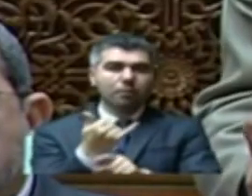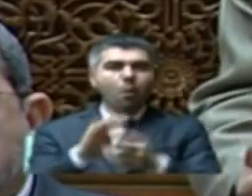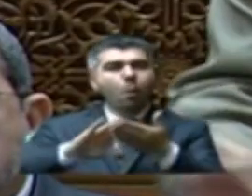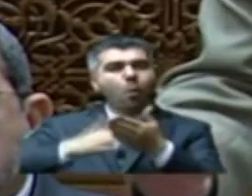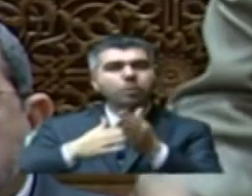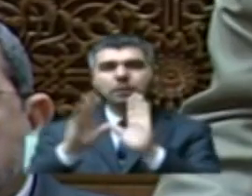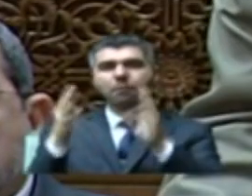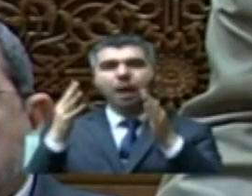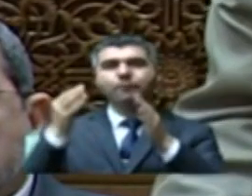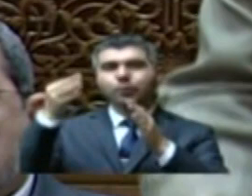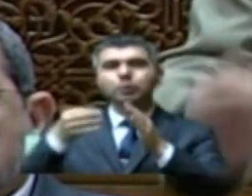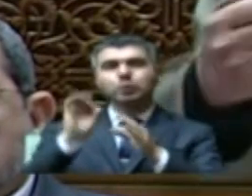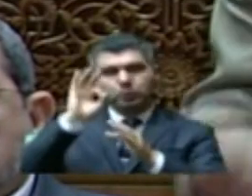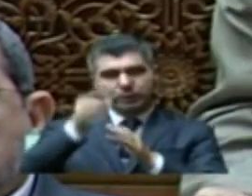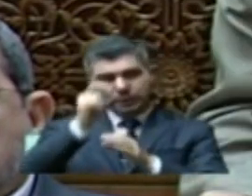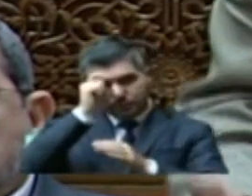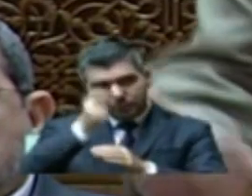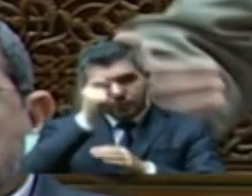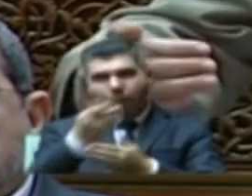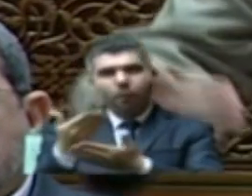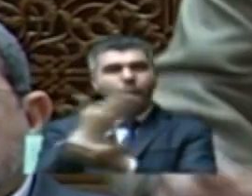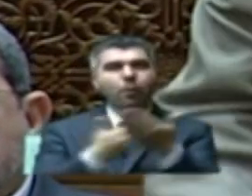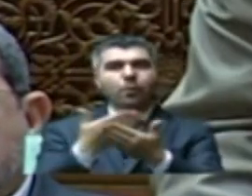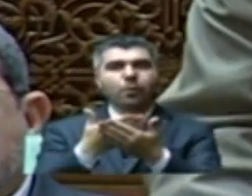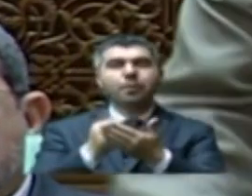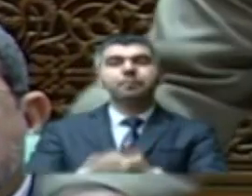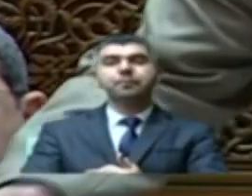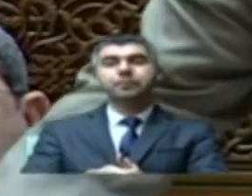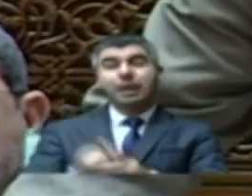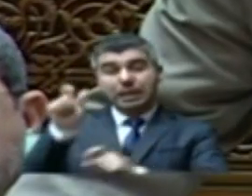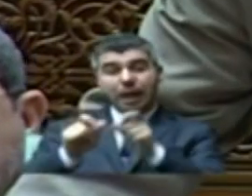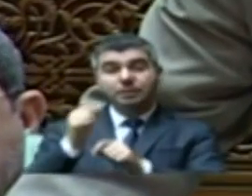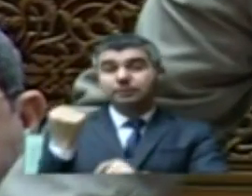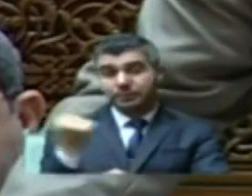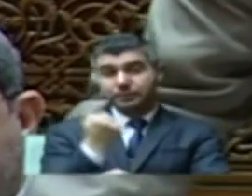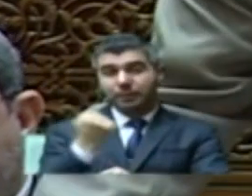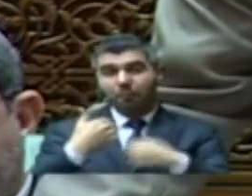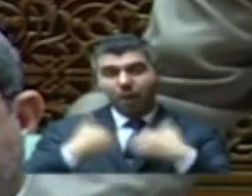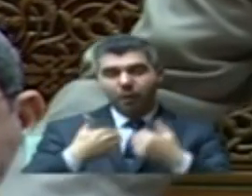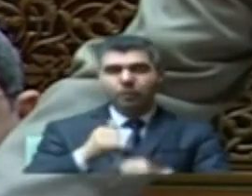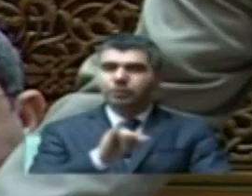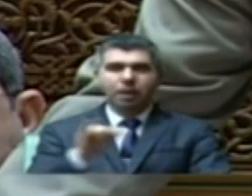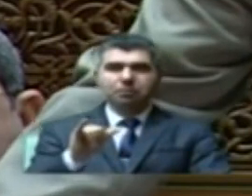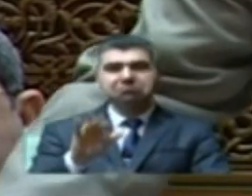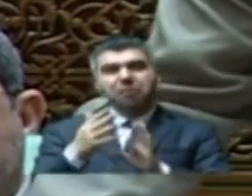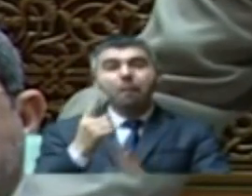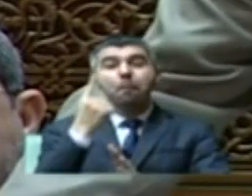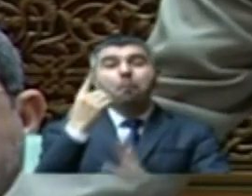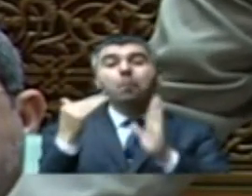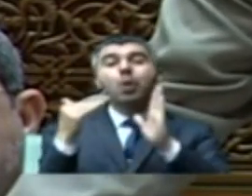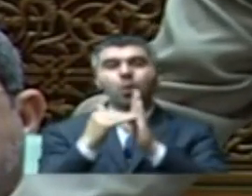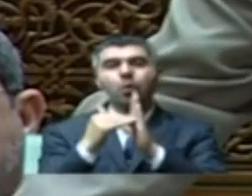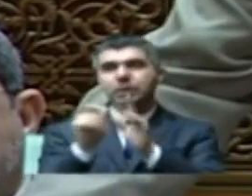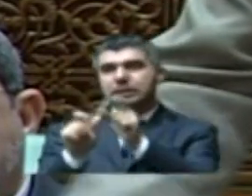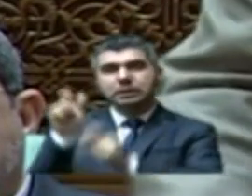لكم لأن هؤلاء الأشخاص لا ينتظرون. الآن تقريبا 1 مليون الأشخاص في وضعية إعاقة في